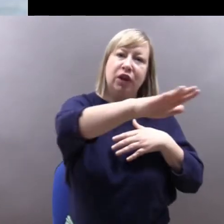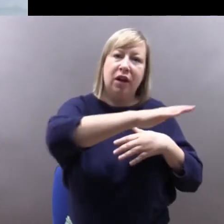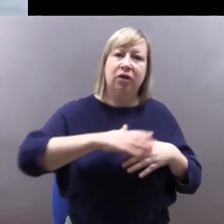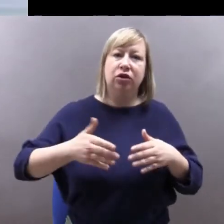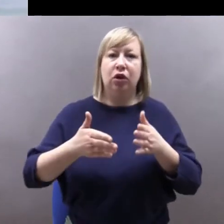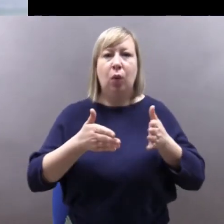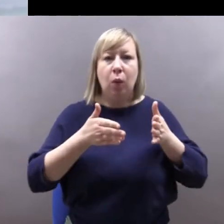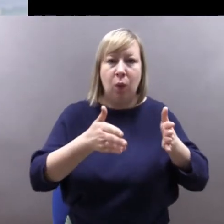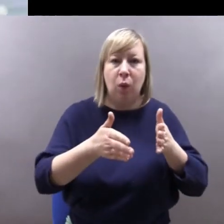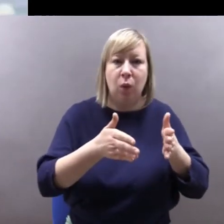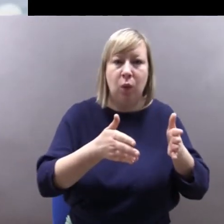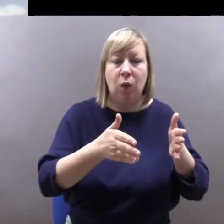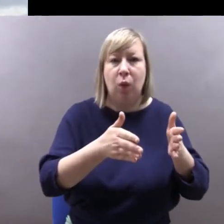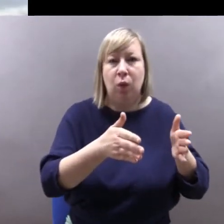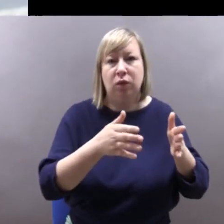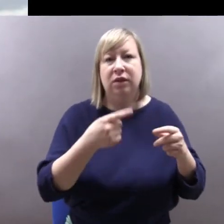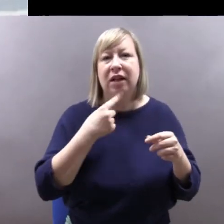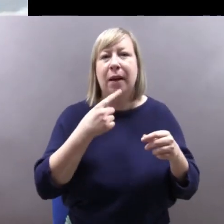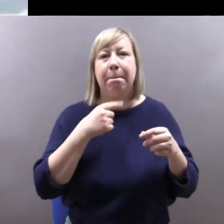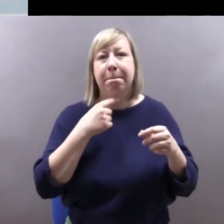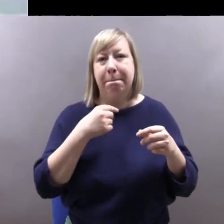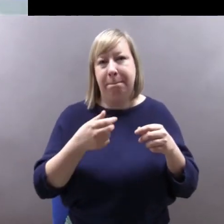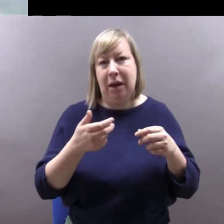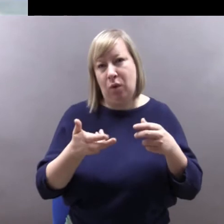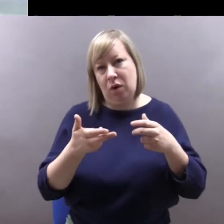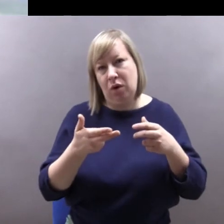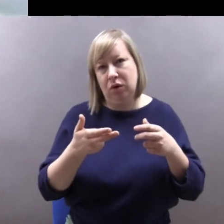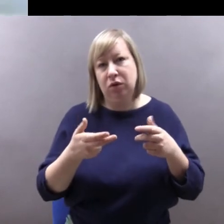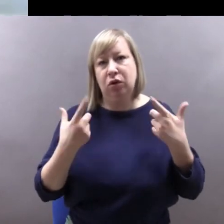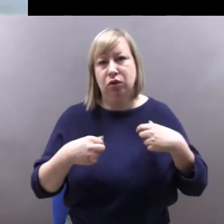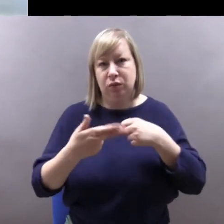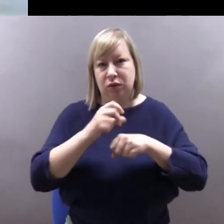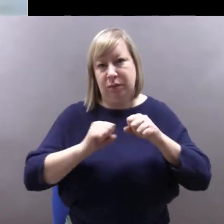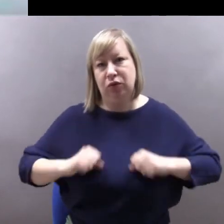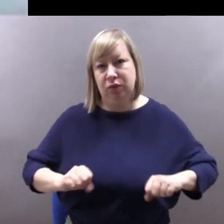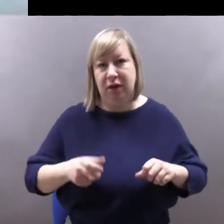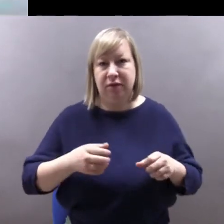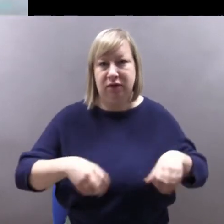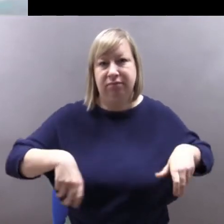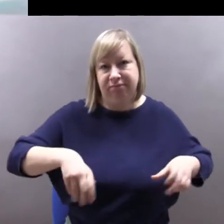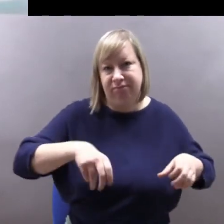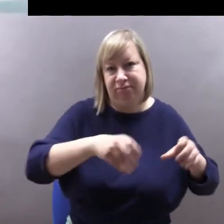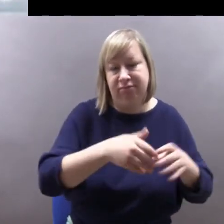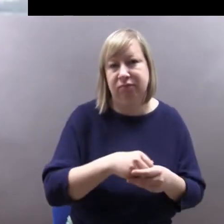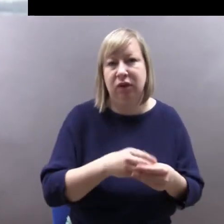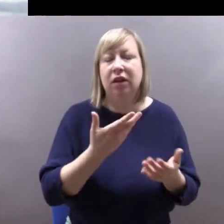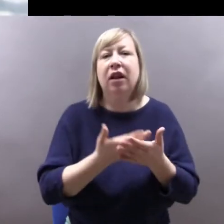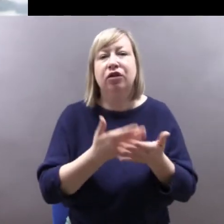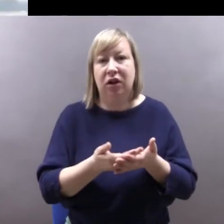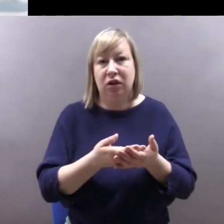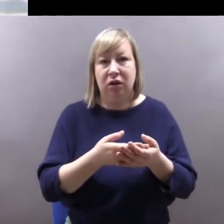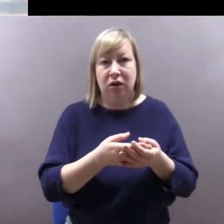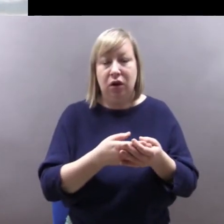na wózkach, na ulicach? Nie ma, jest bardzo mało osób snujących się po ulicach. Pytanie,